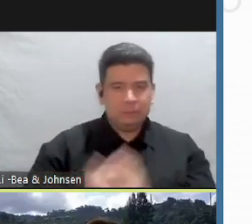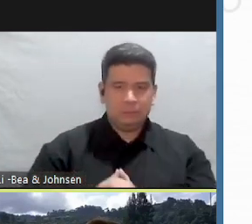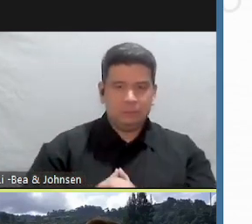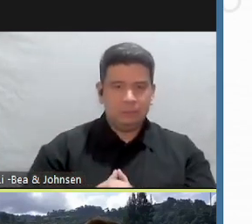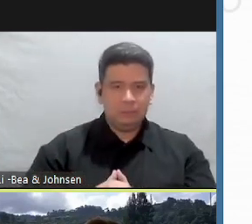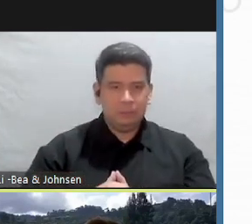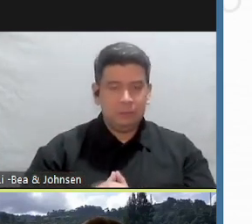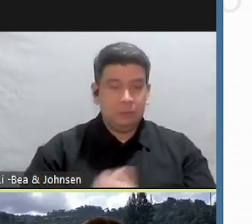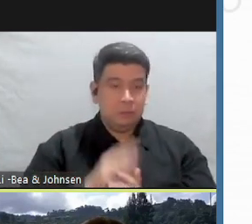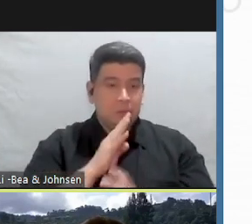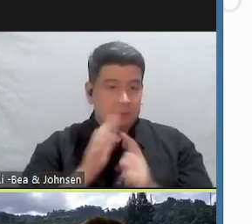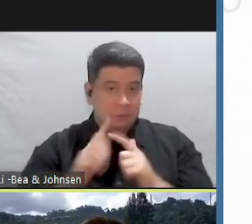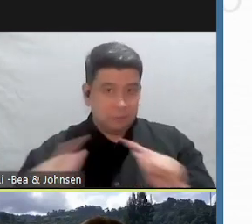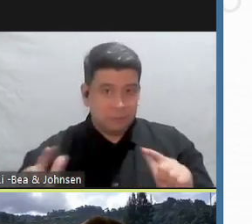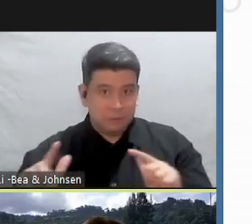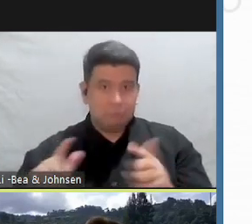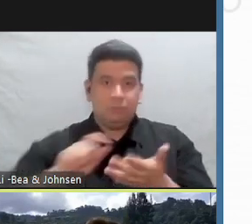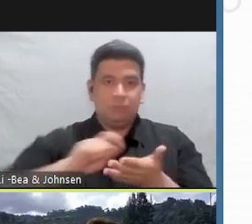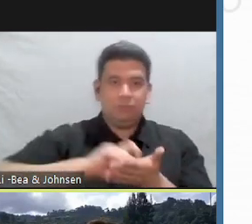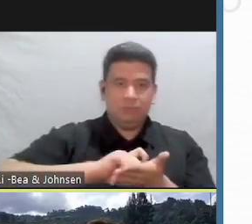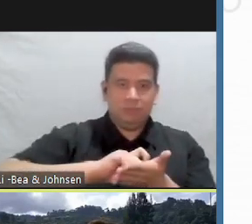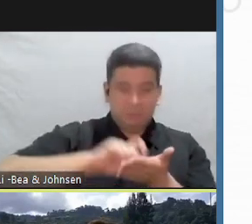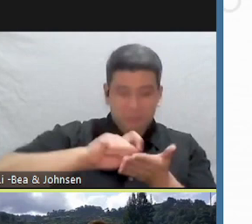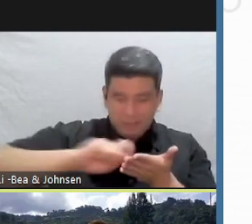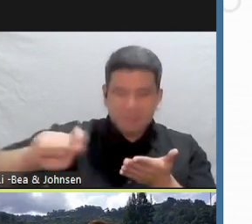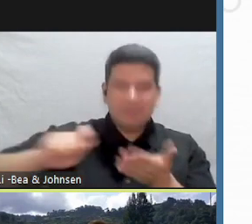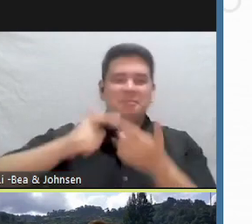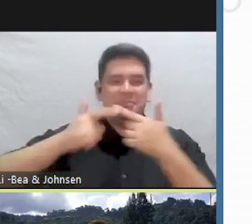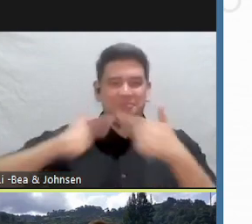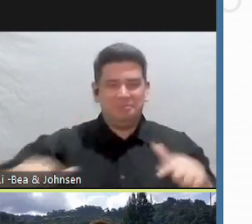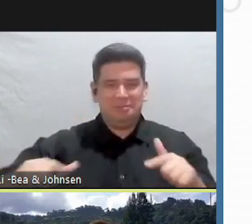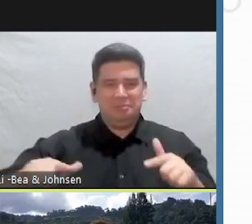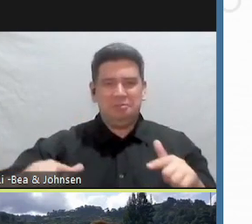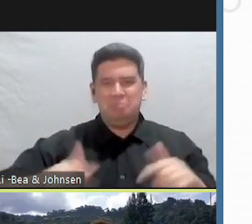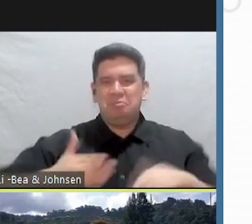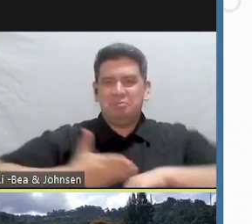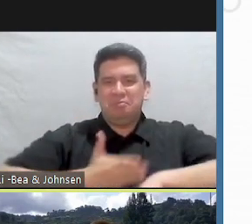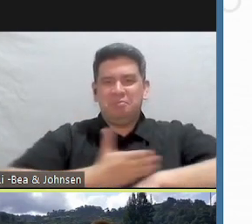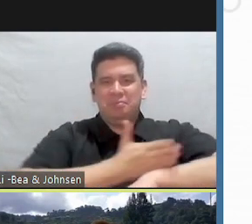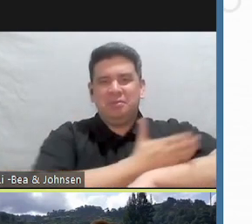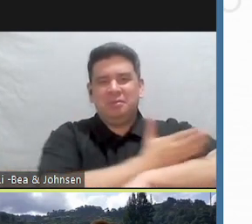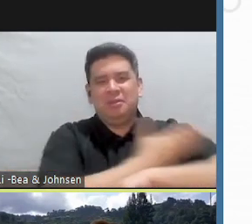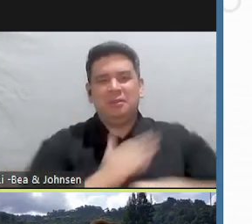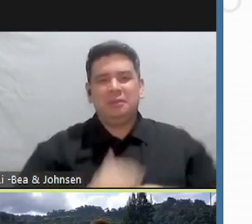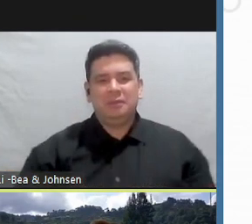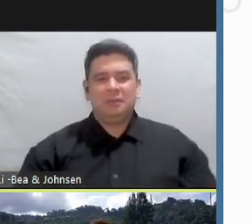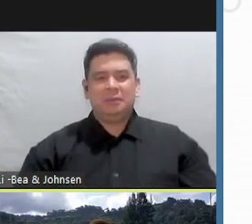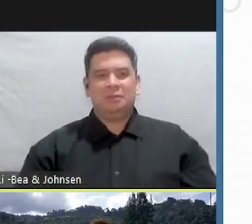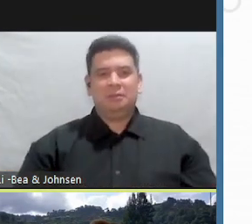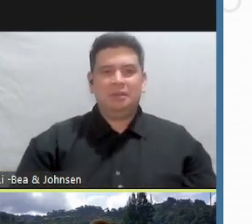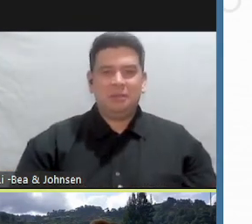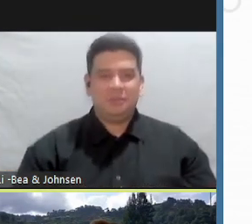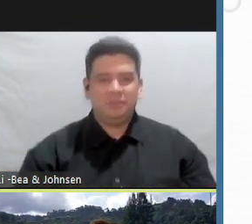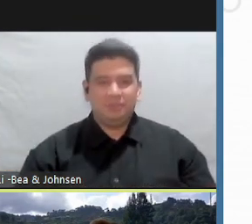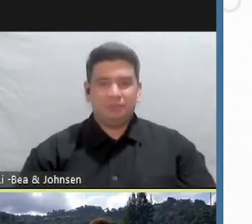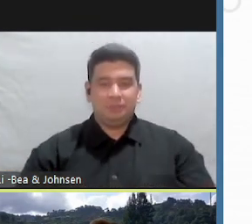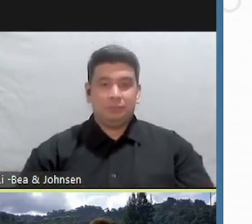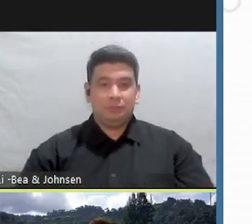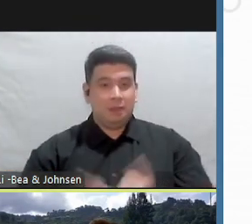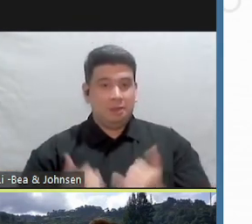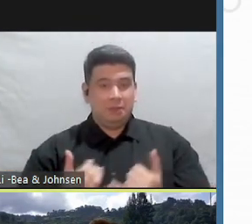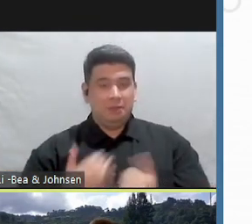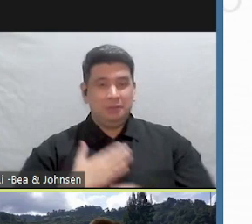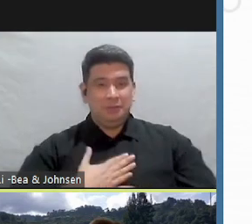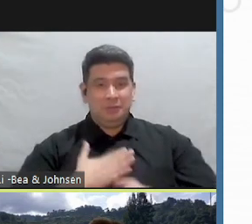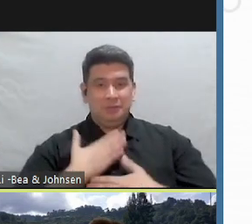language, kundi ito ay naging written language. Ano? And then dahil dito, natuwa sila na yung big book